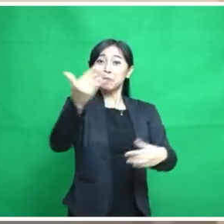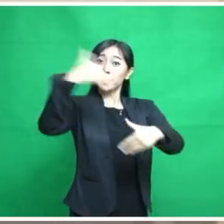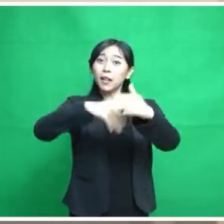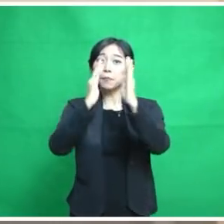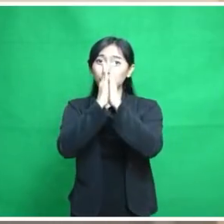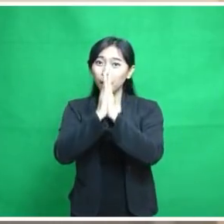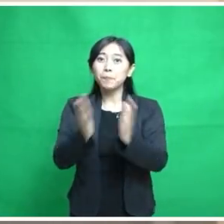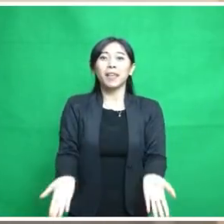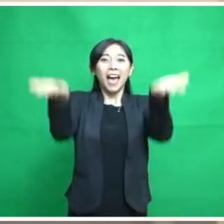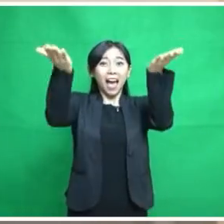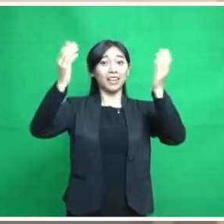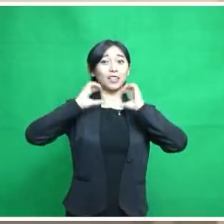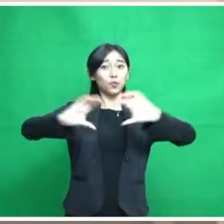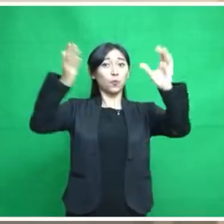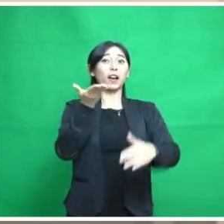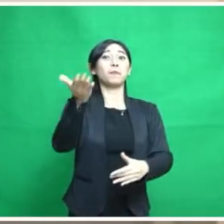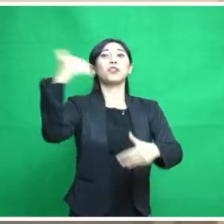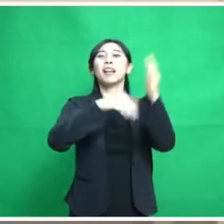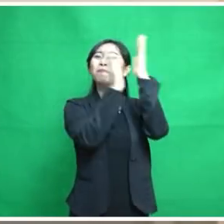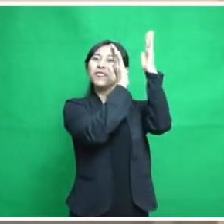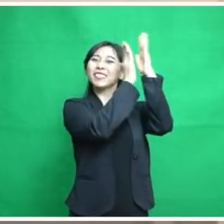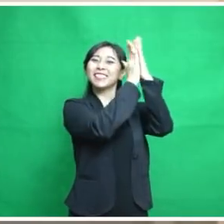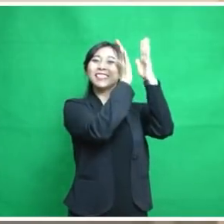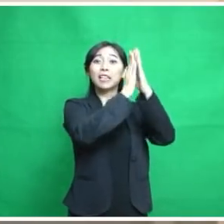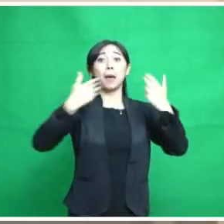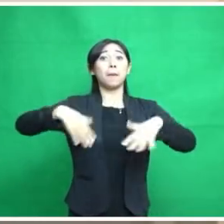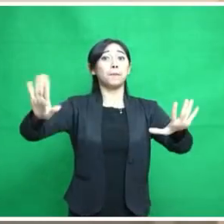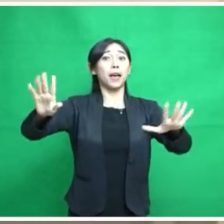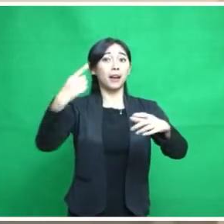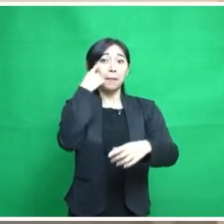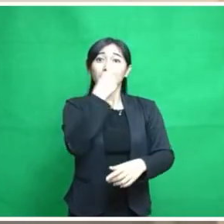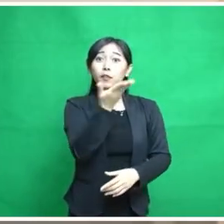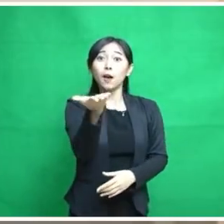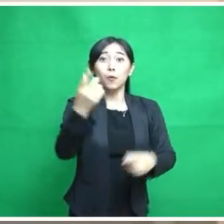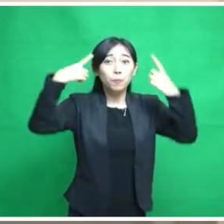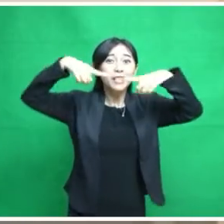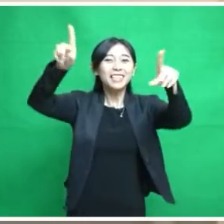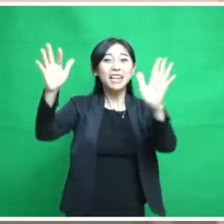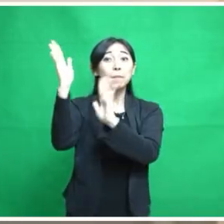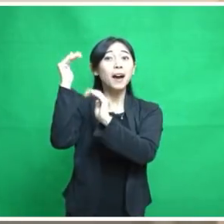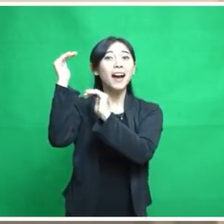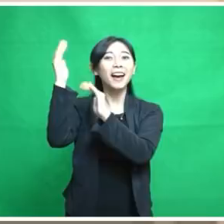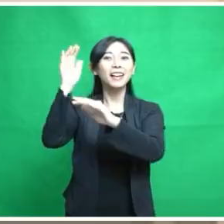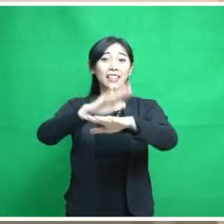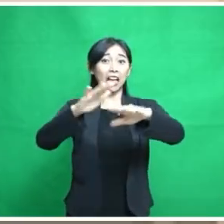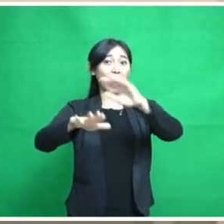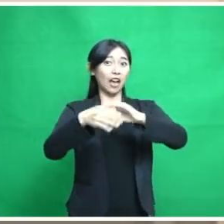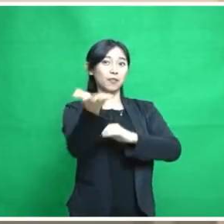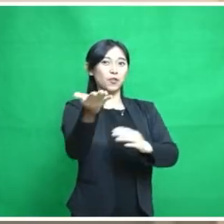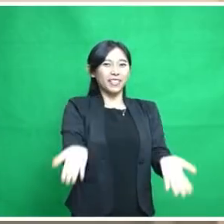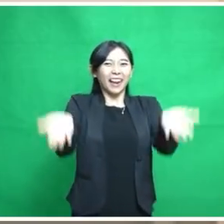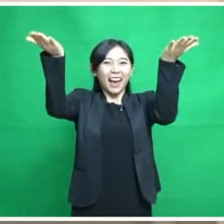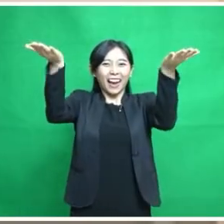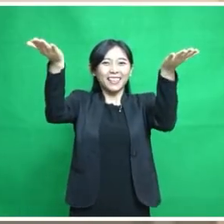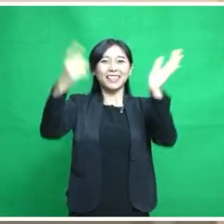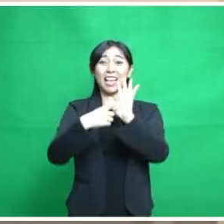doa, angkatlah suaramu dalam puji-pujian. Biarlah matamu menyaksikan pengharapan dan tanganmu terangkat